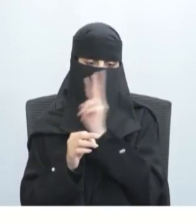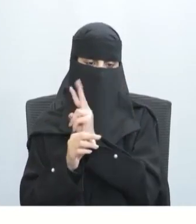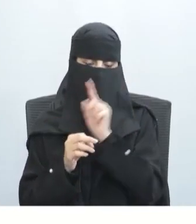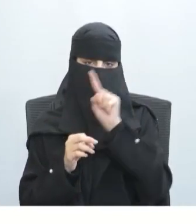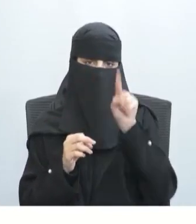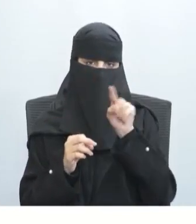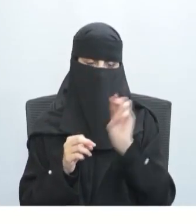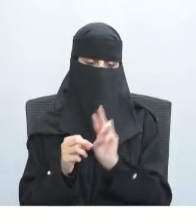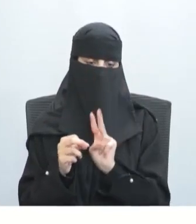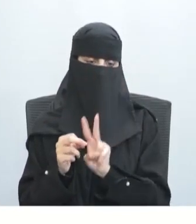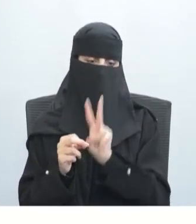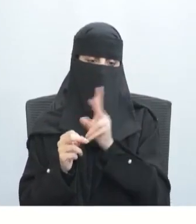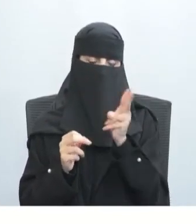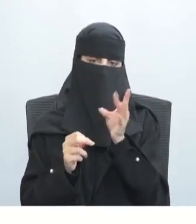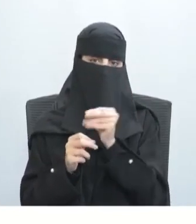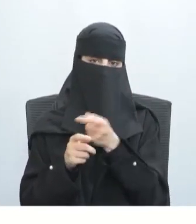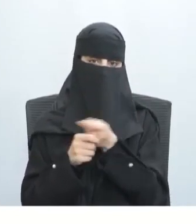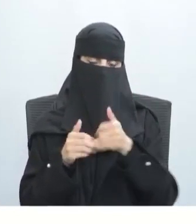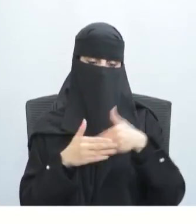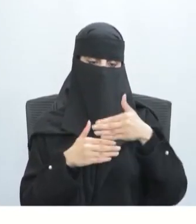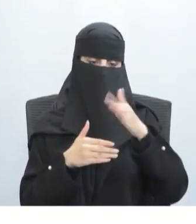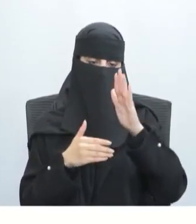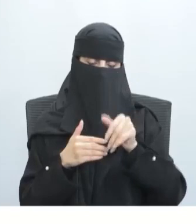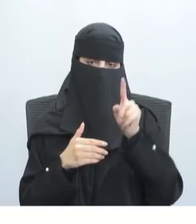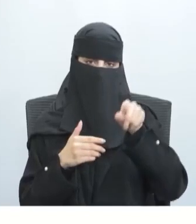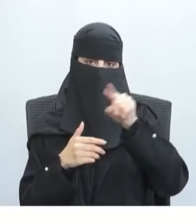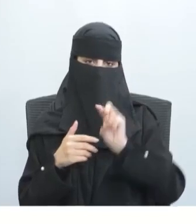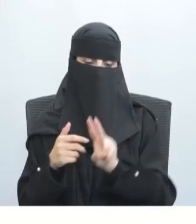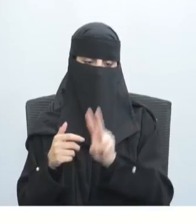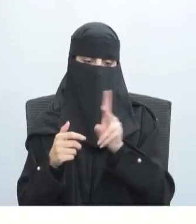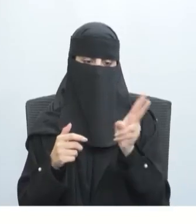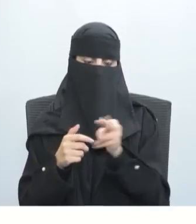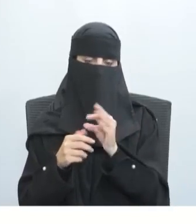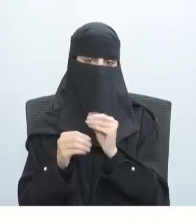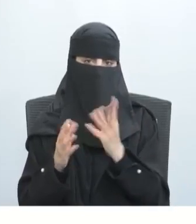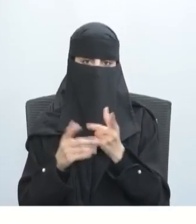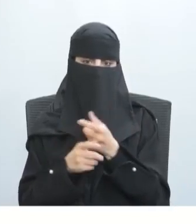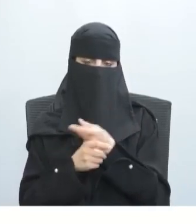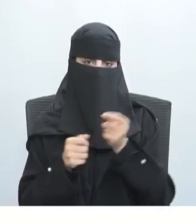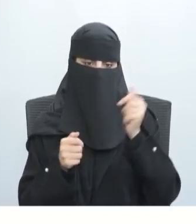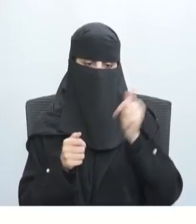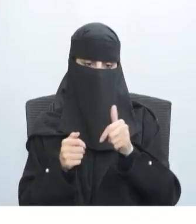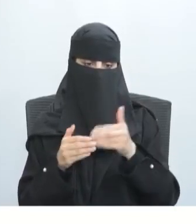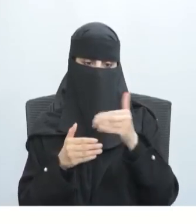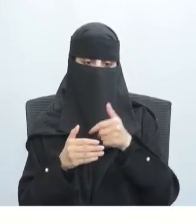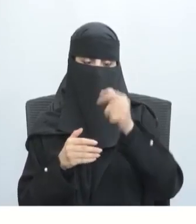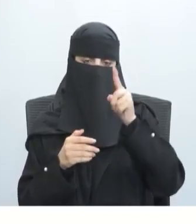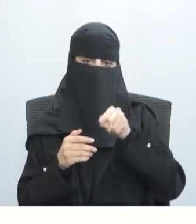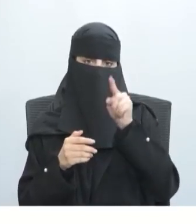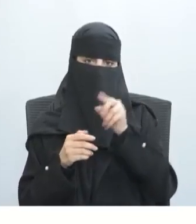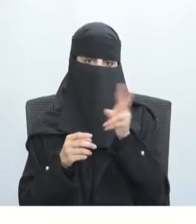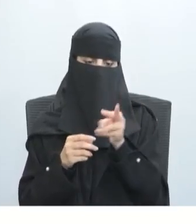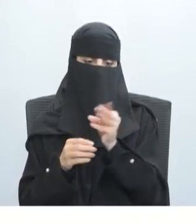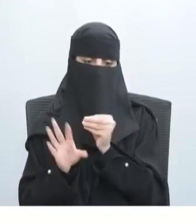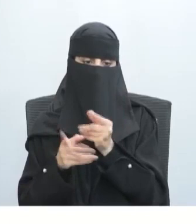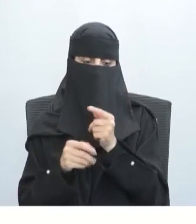او يطلق عليه القيمه المستقبليه بي في القيمه الحاليه اي معدل العائد كم هو العائد في هذه السنوات بعد ذلك